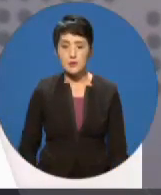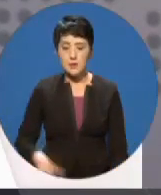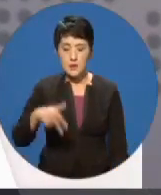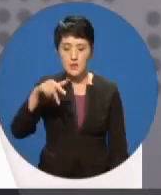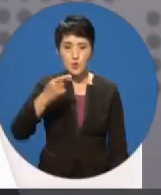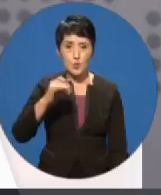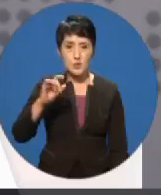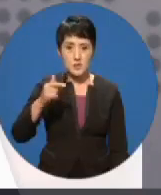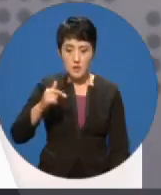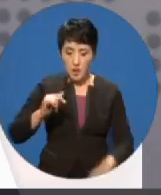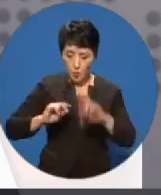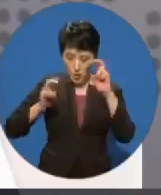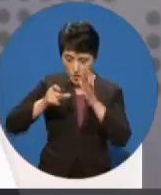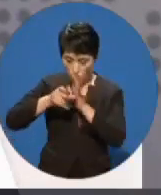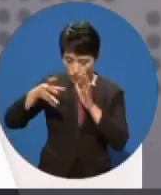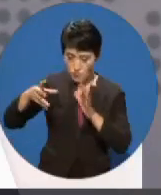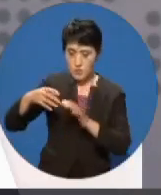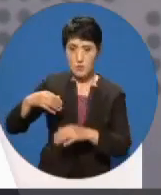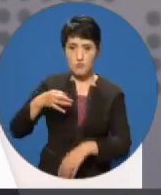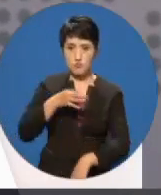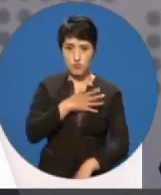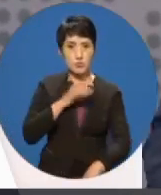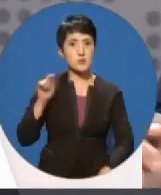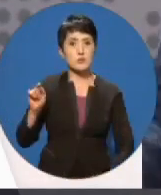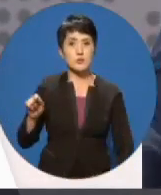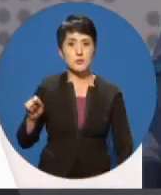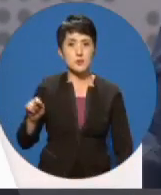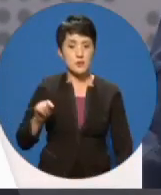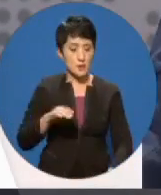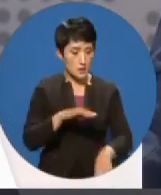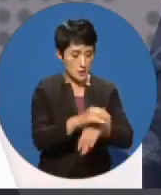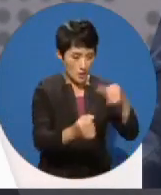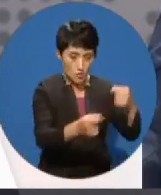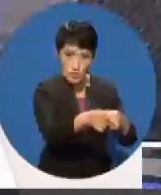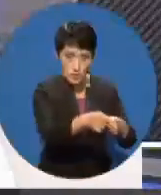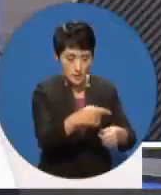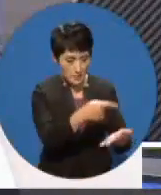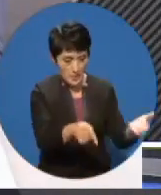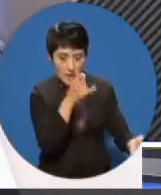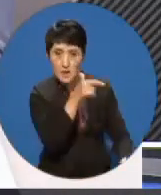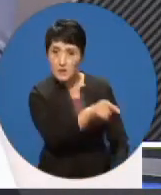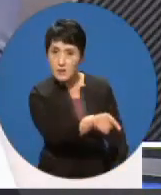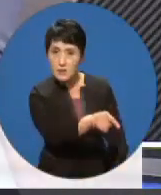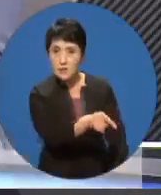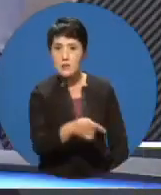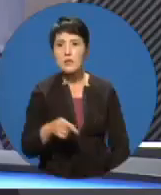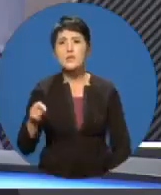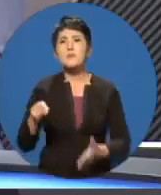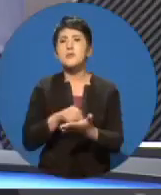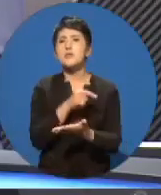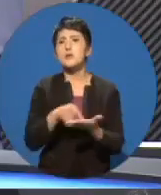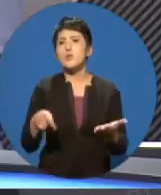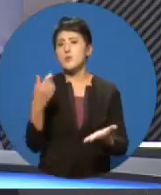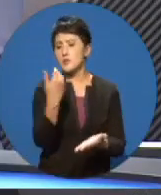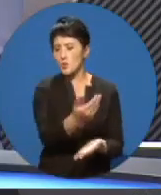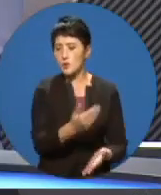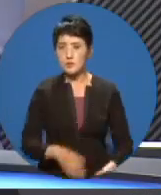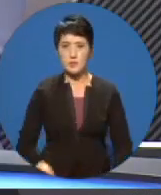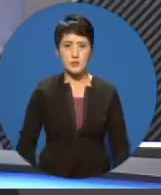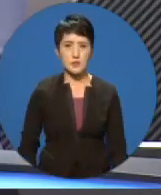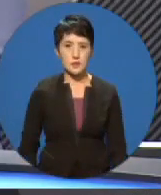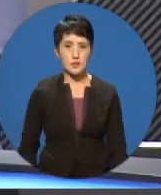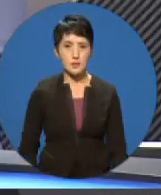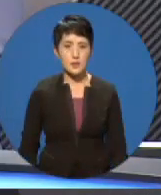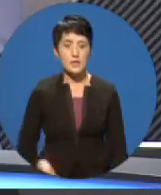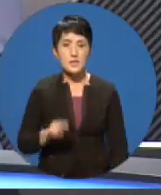이게 과감하게 위자료를 인정해서 충분히 이게 보상을 해줘야 된다. 이렇게 봅니다. 네. 그러니까 이제 파문이 점차 커지면서 이제 종근당 주가가 이제